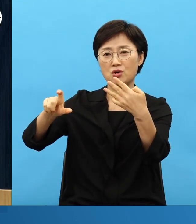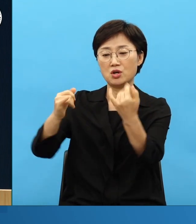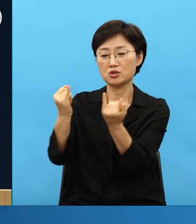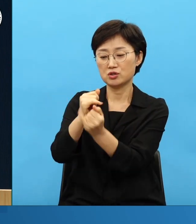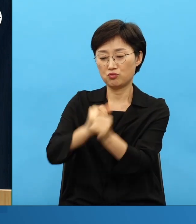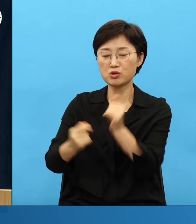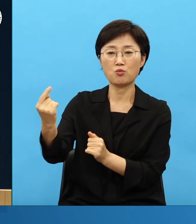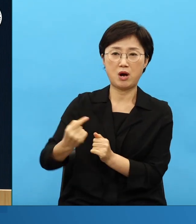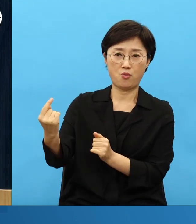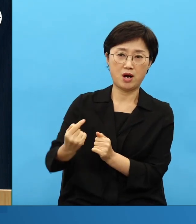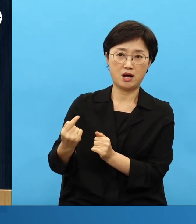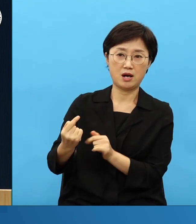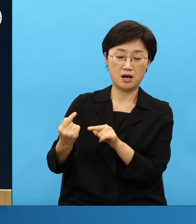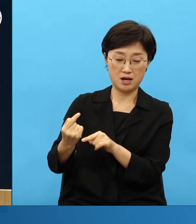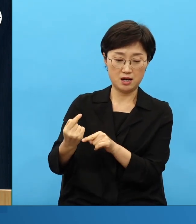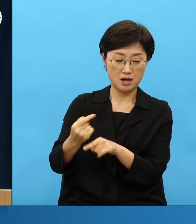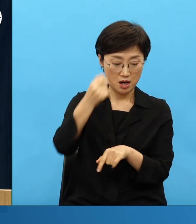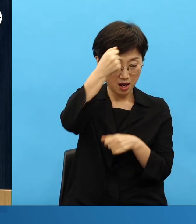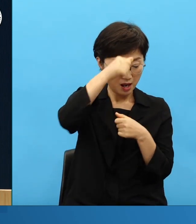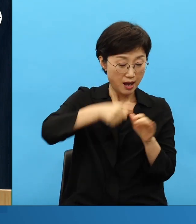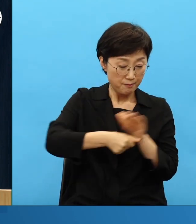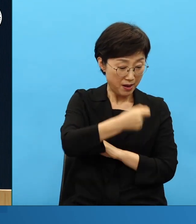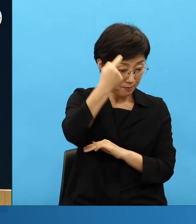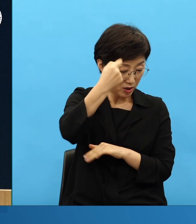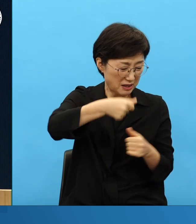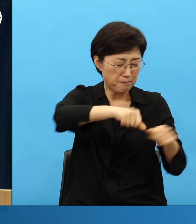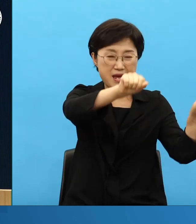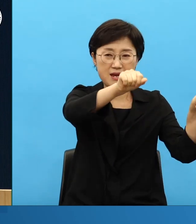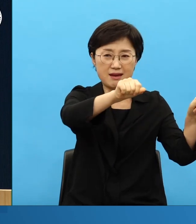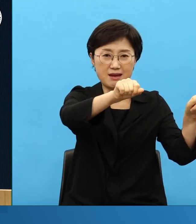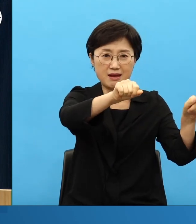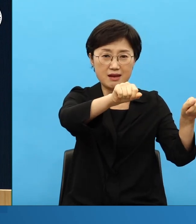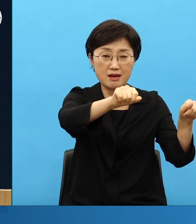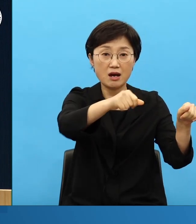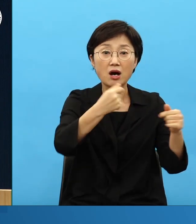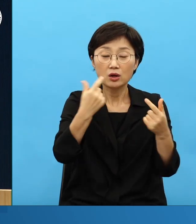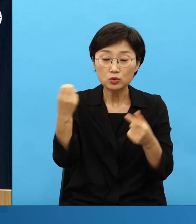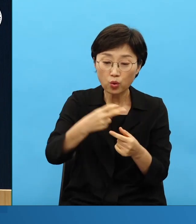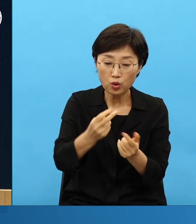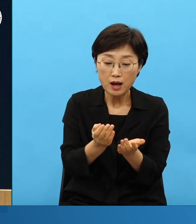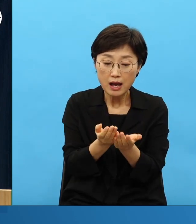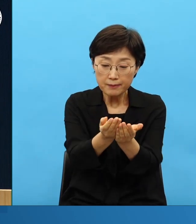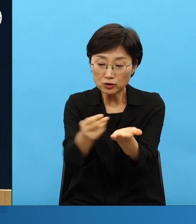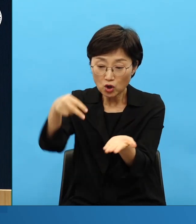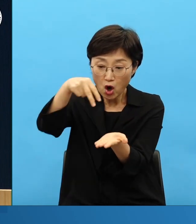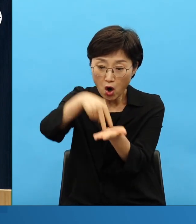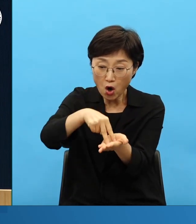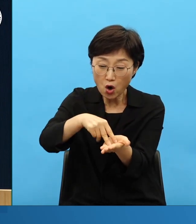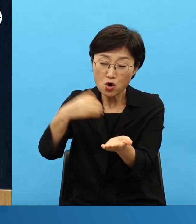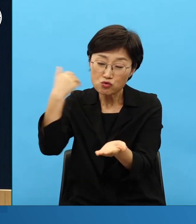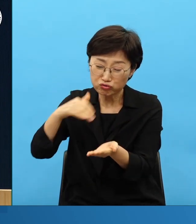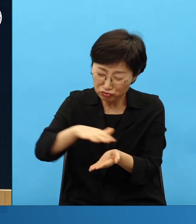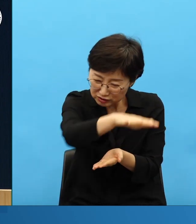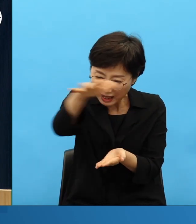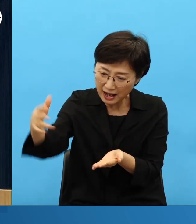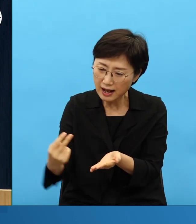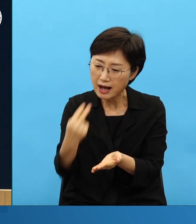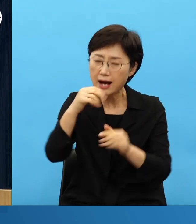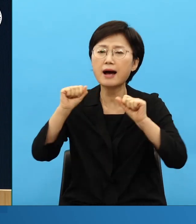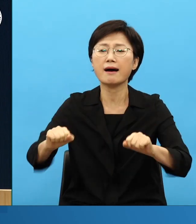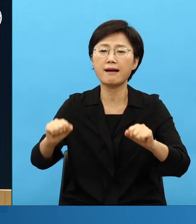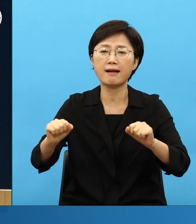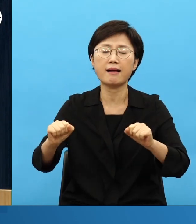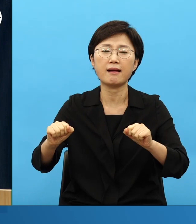serpent. 누구든지 방주 안에 들어오면 산다. So long as you enter into the ark, no matter who you are, you will live. 저 아브라함에게